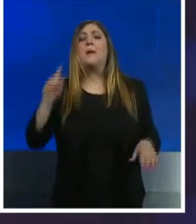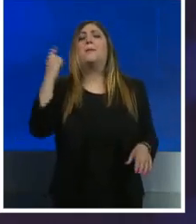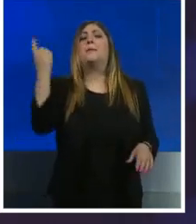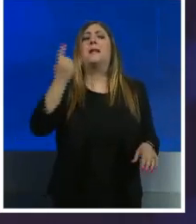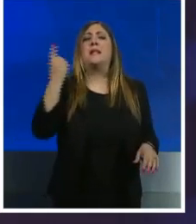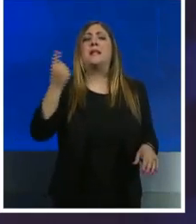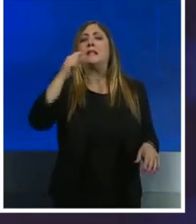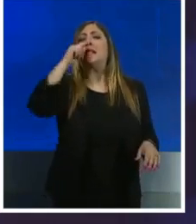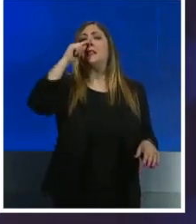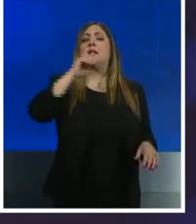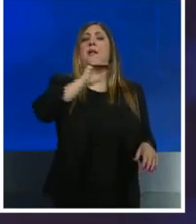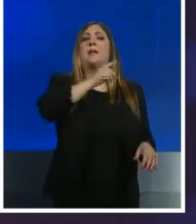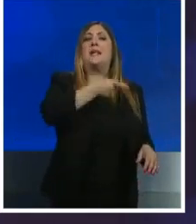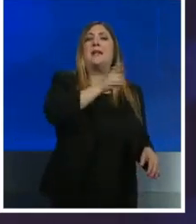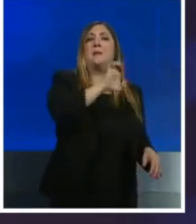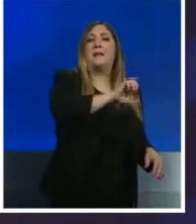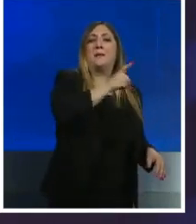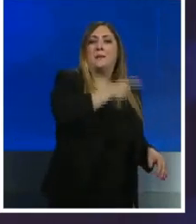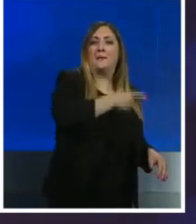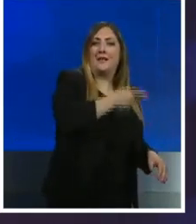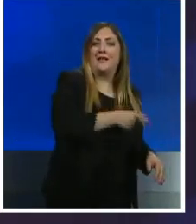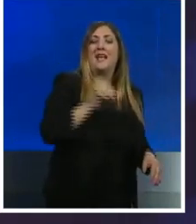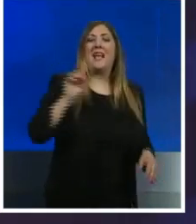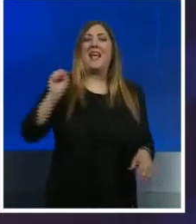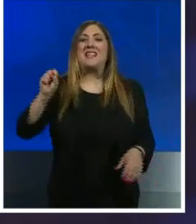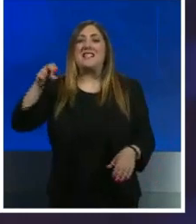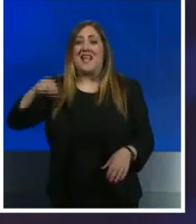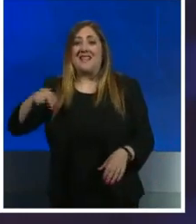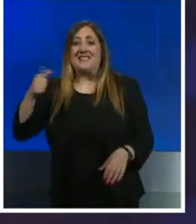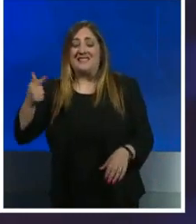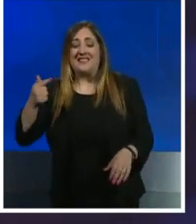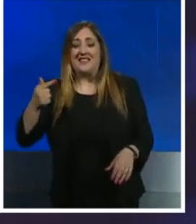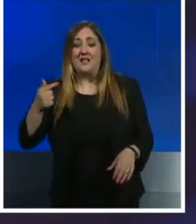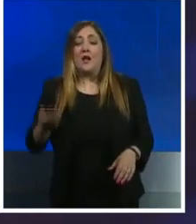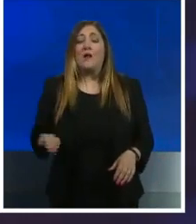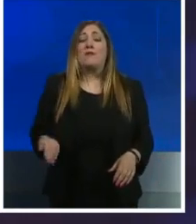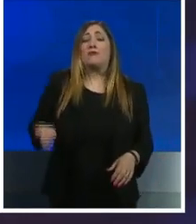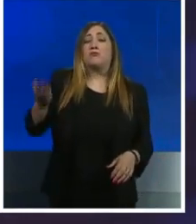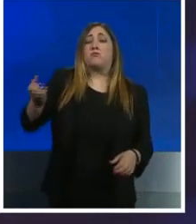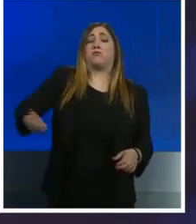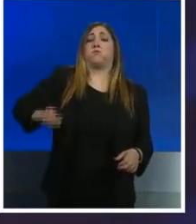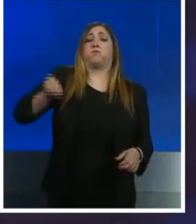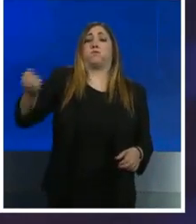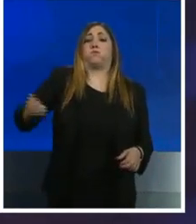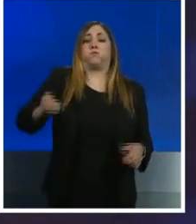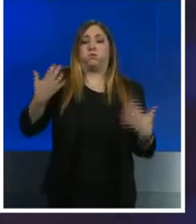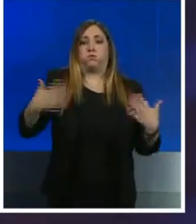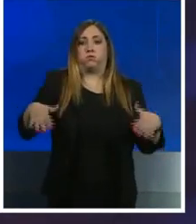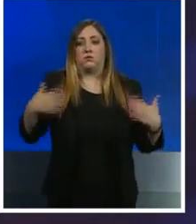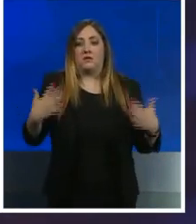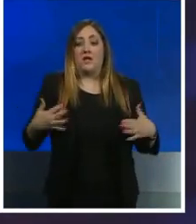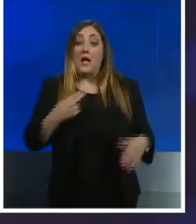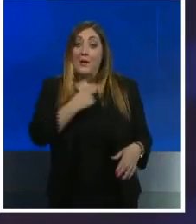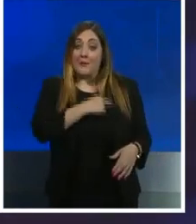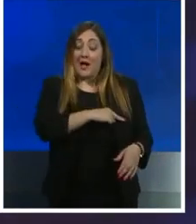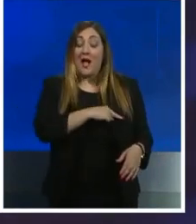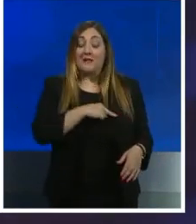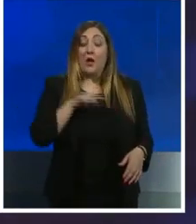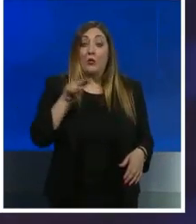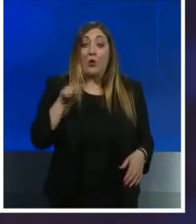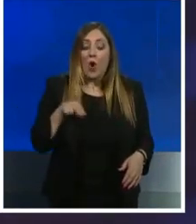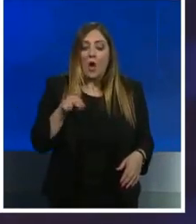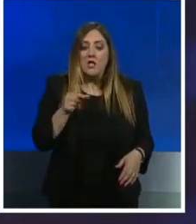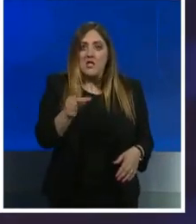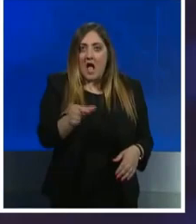u l-SND għandhom dominju totali. Anki f'Malta gżira